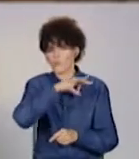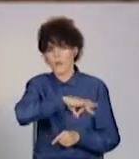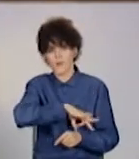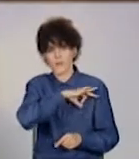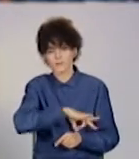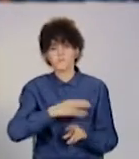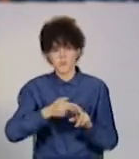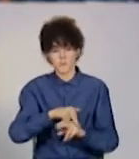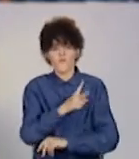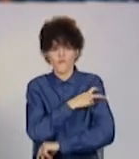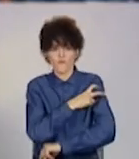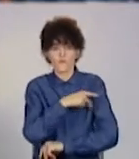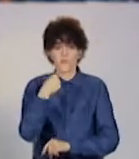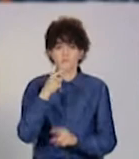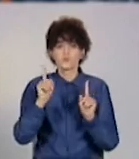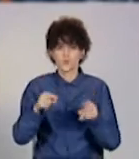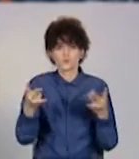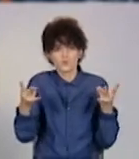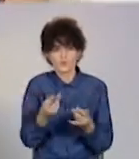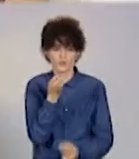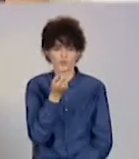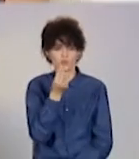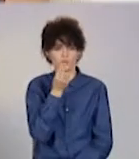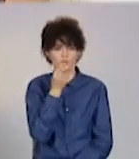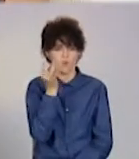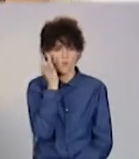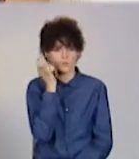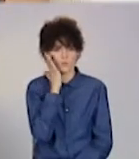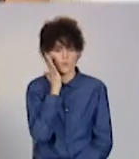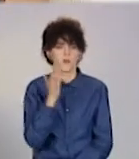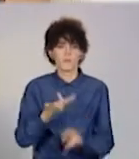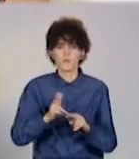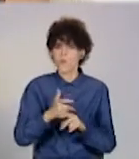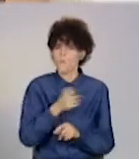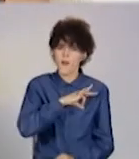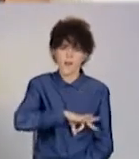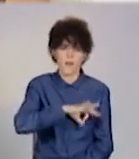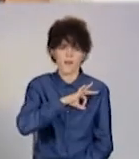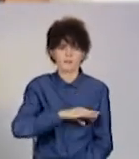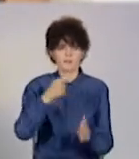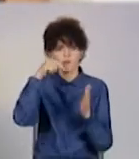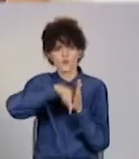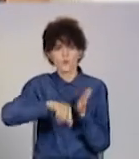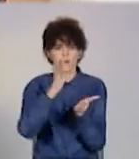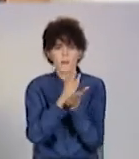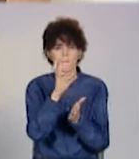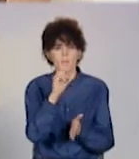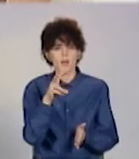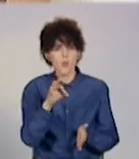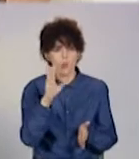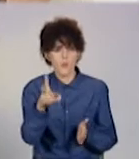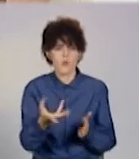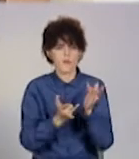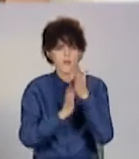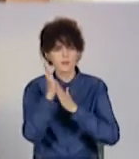радять їсти ядра, хоча б потроху. Грецькі орехи дуже полезні. Це білок, це рослинний білок. Тобто